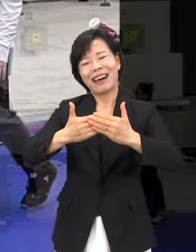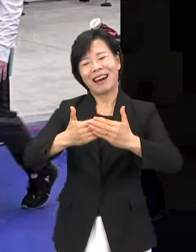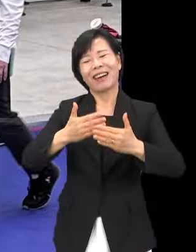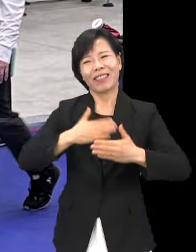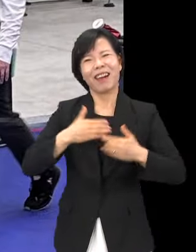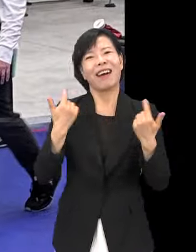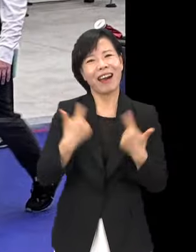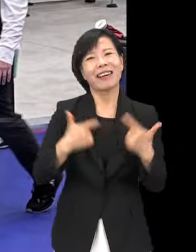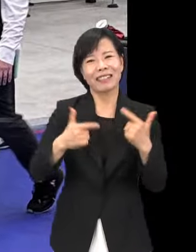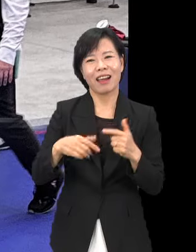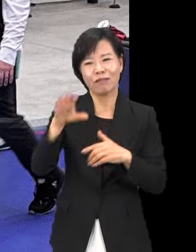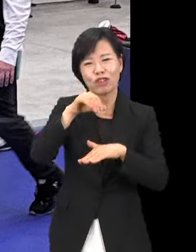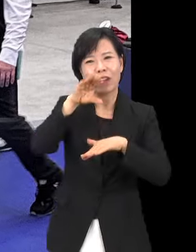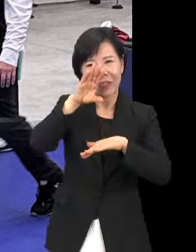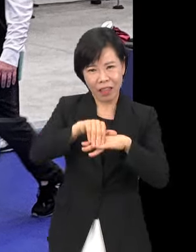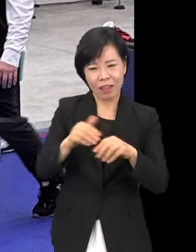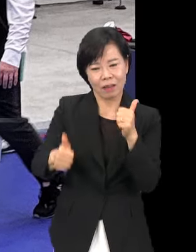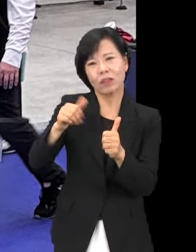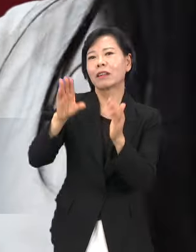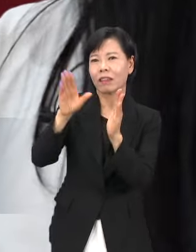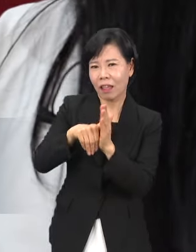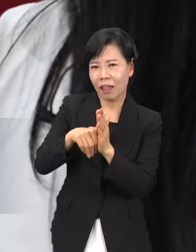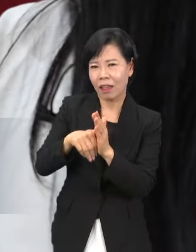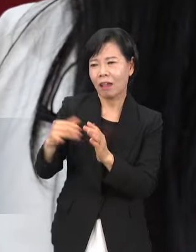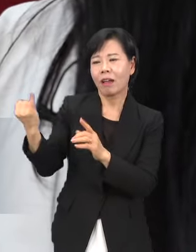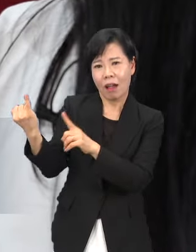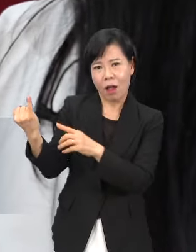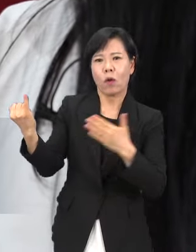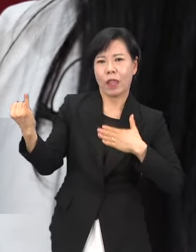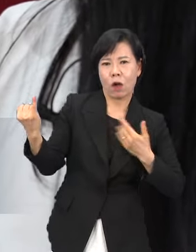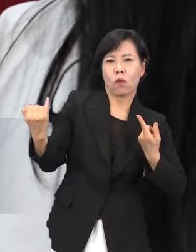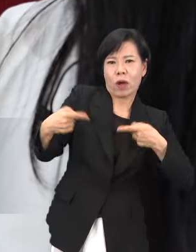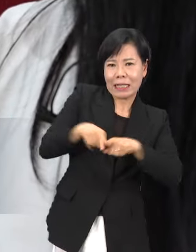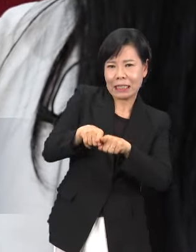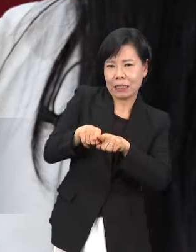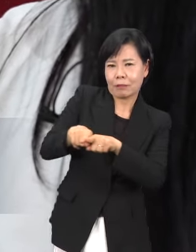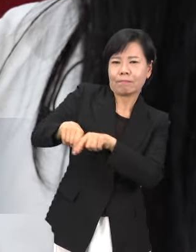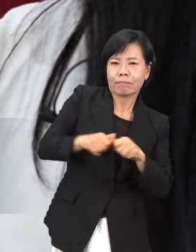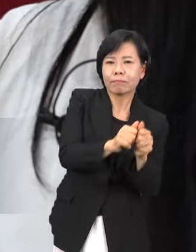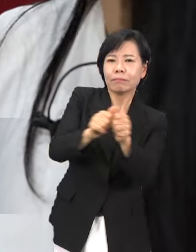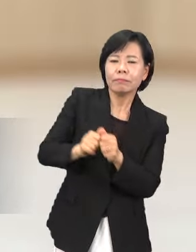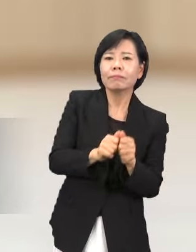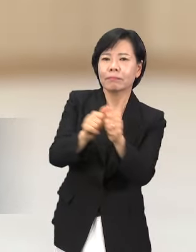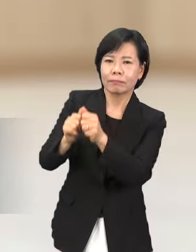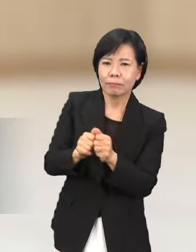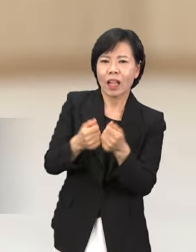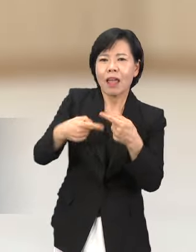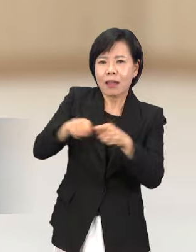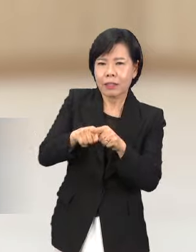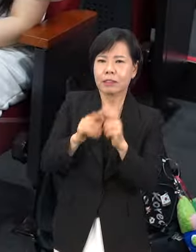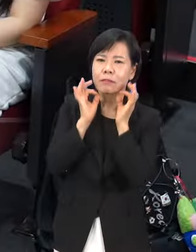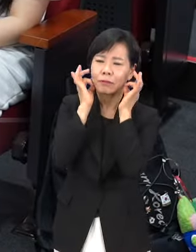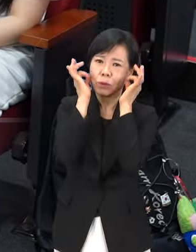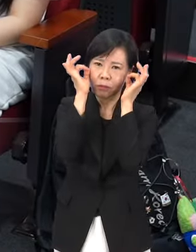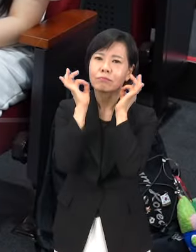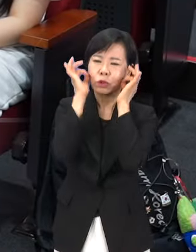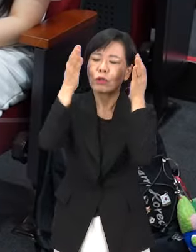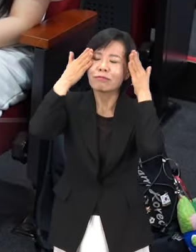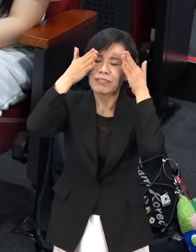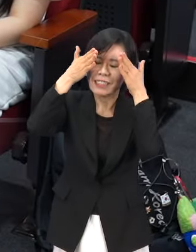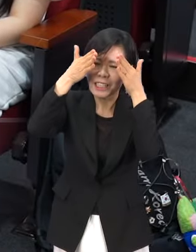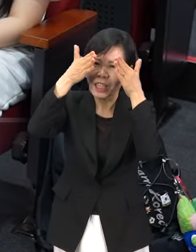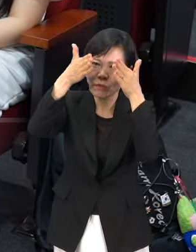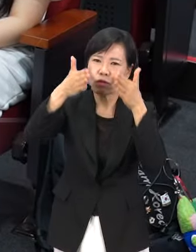포옹하고 항상 그랬어요 항상 네. 모든 시합에 예진이가 시합을 하면 저는 같이 하는 같이 뛰는 느낌으로 네,